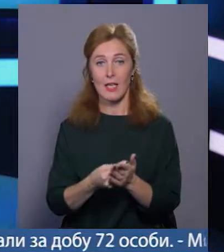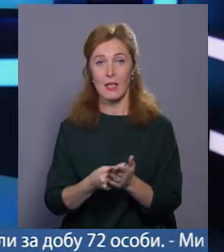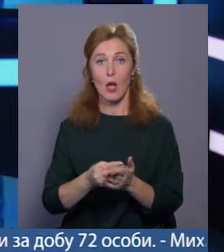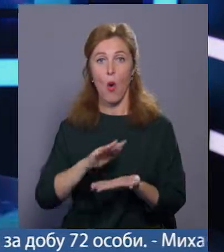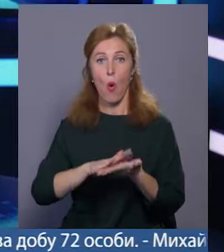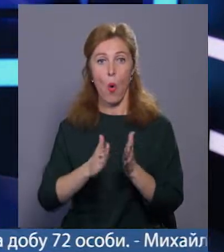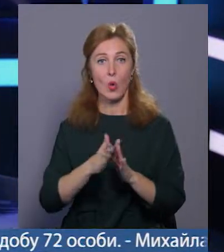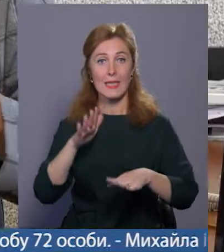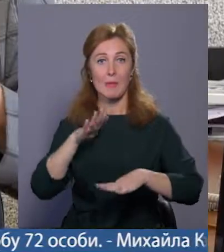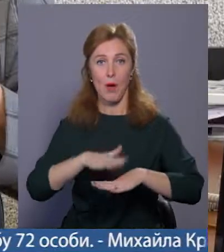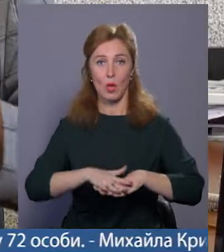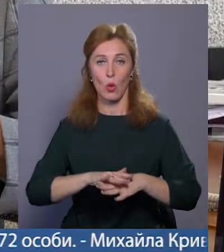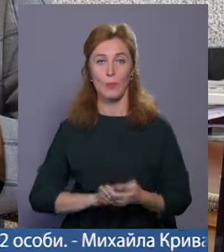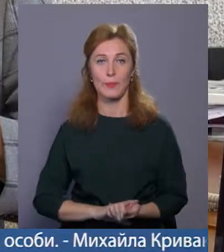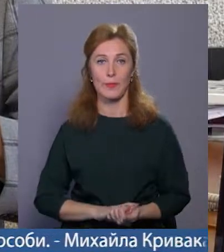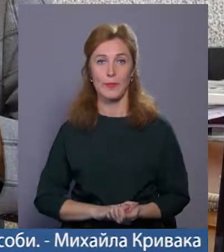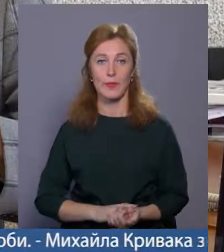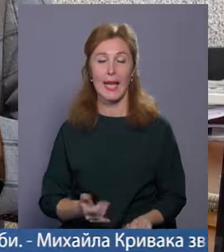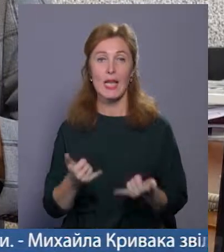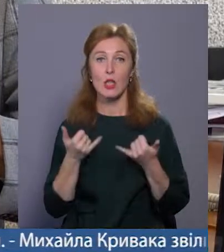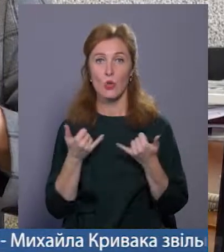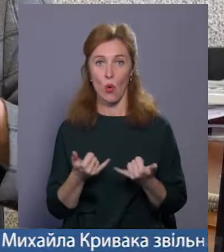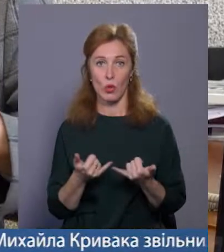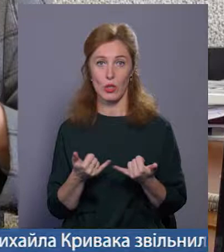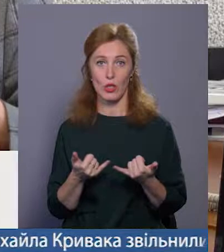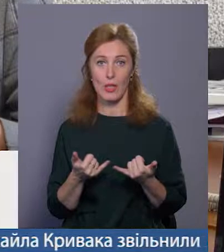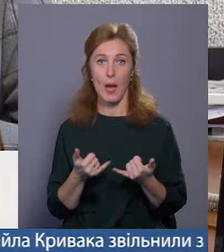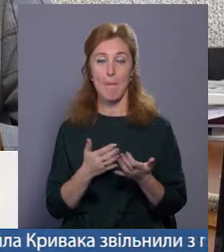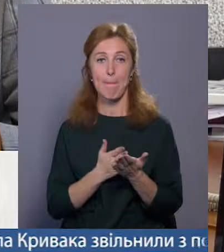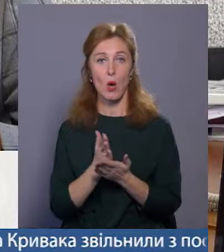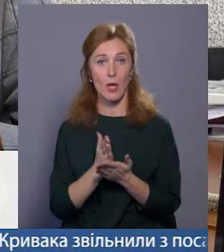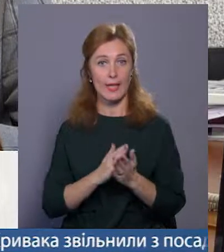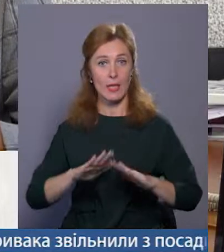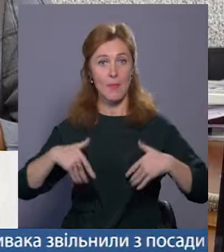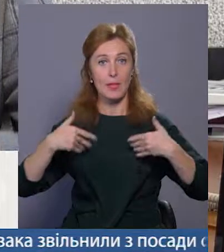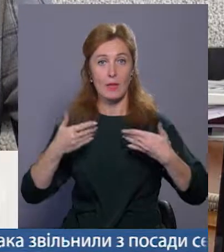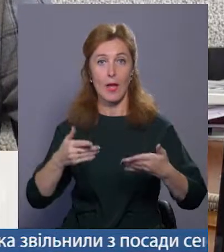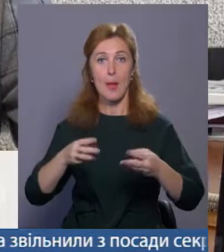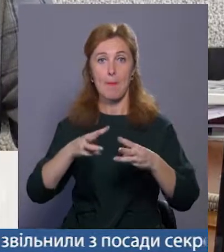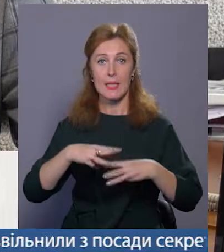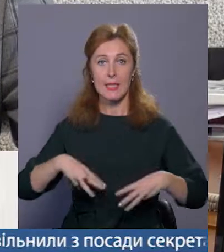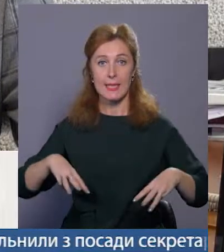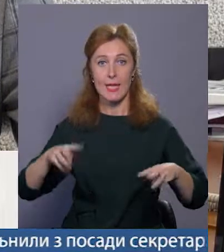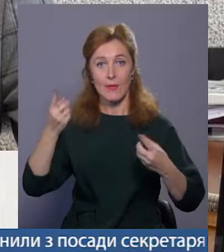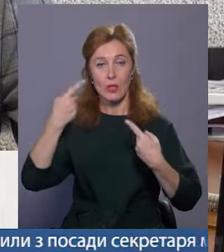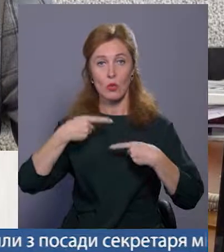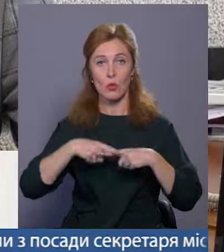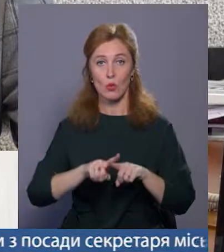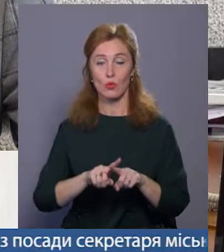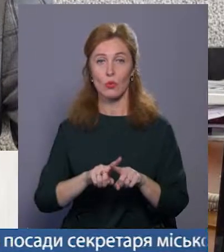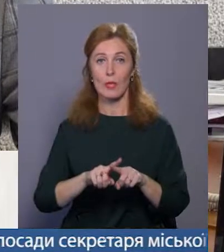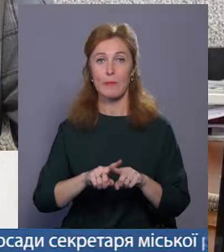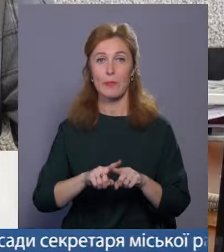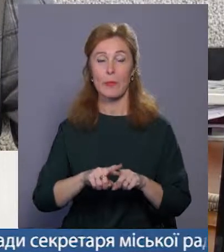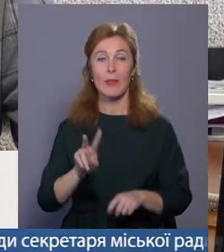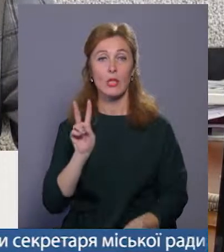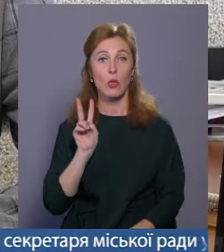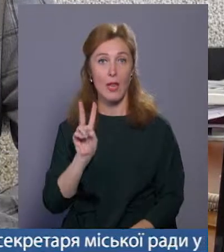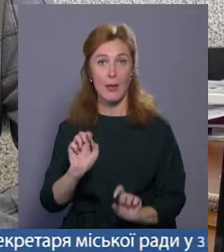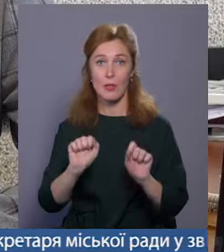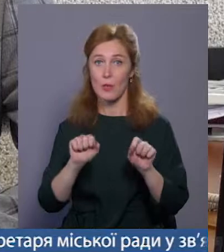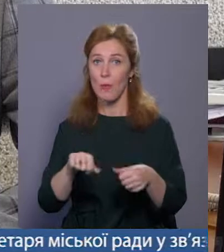з банком. Сьогоднішня політика, пропозиція Міністерства інфраструктури, то, що тролейбуси